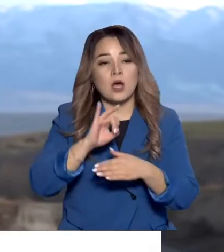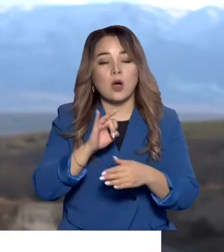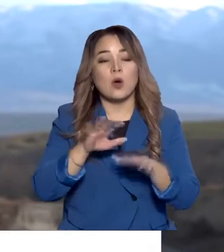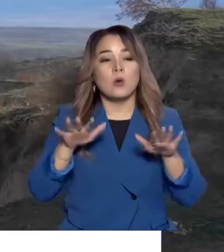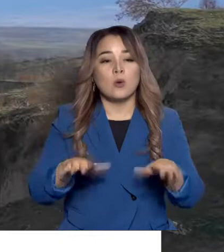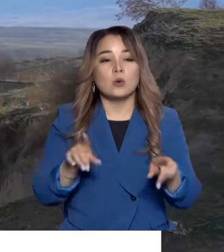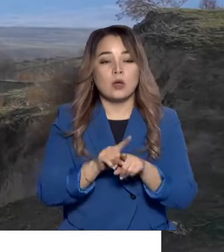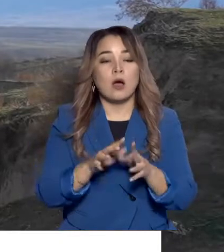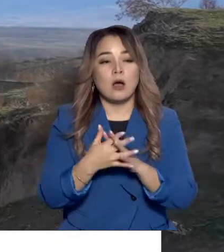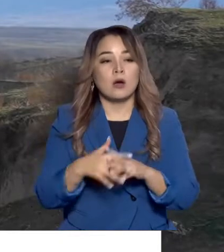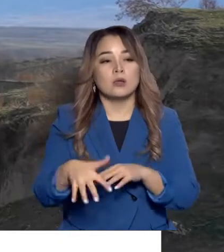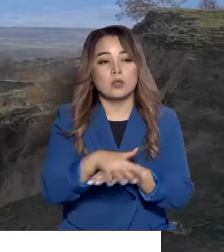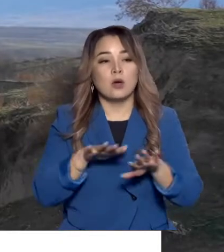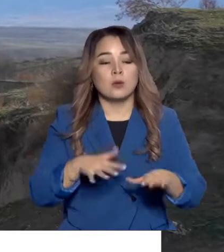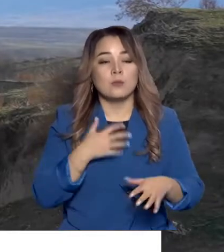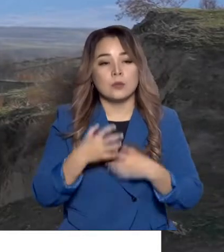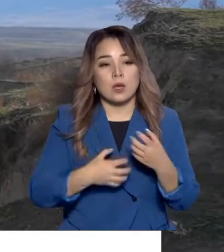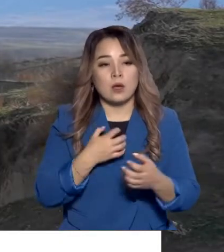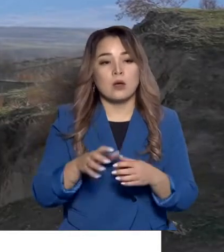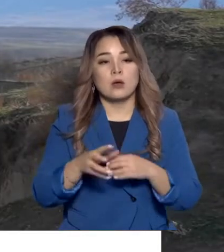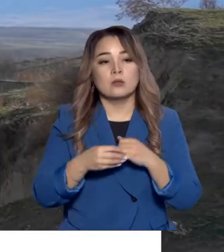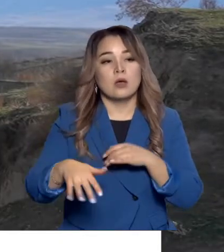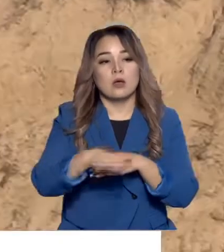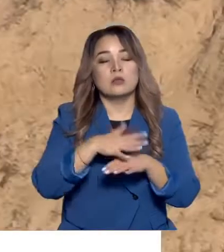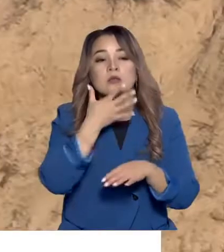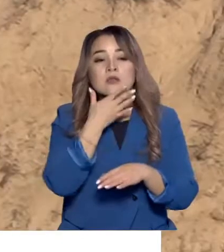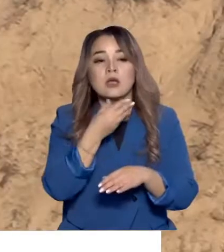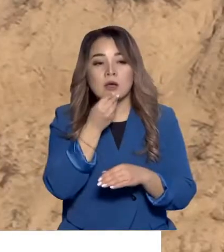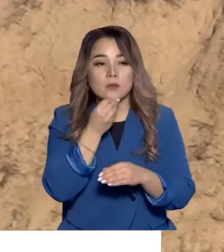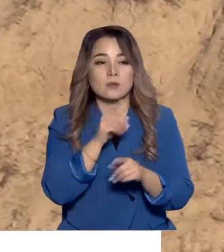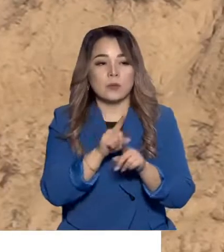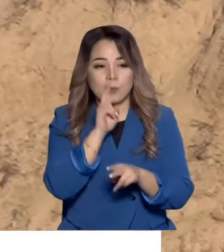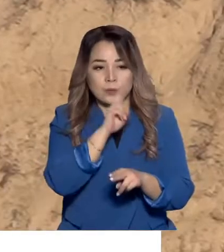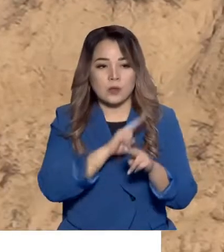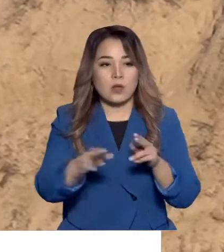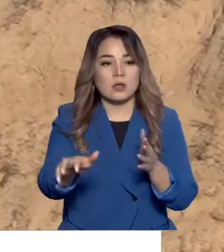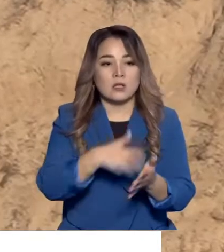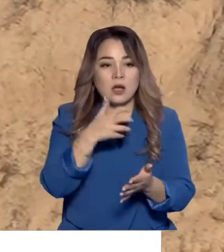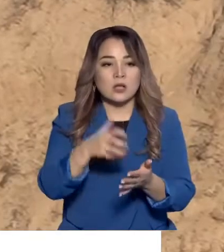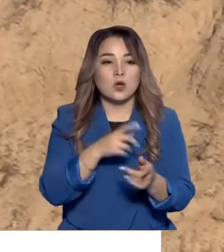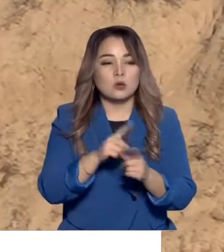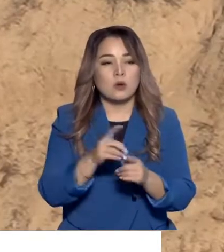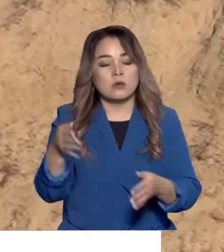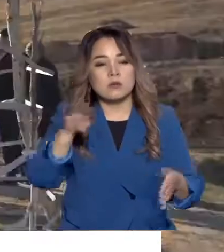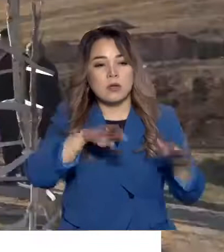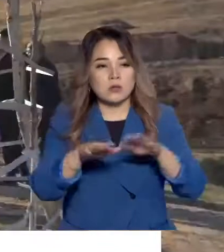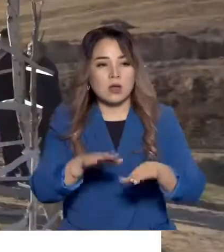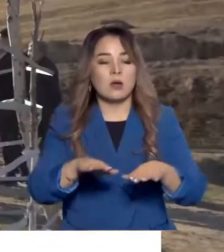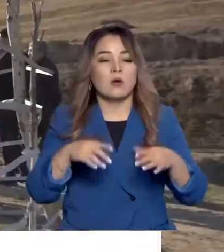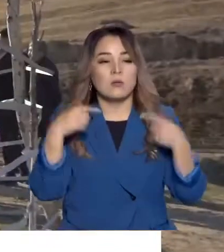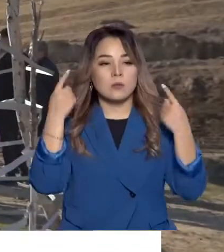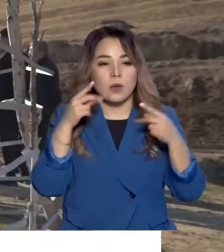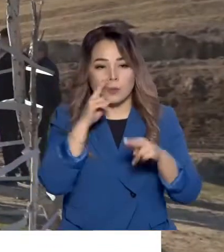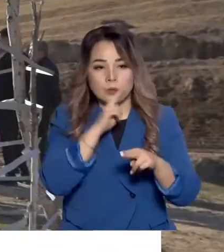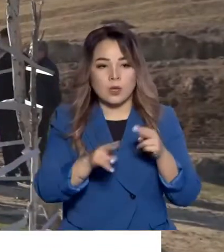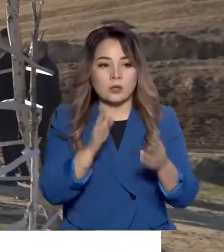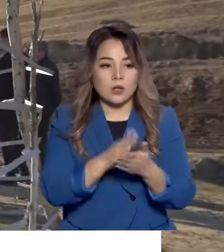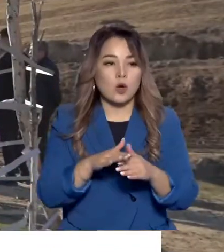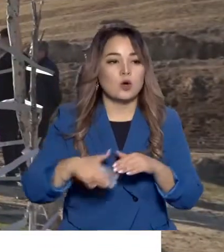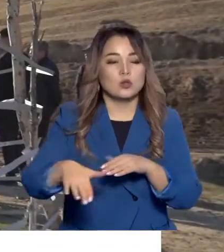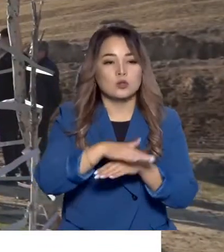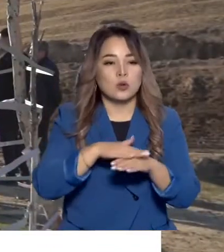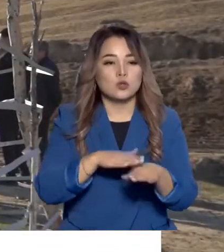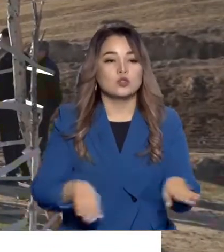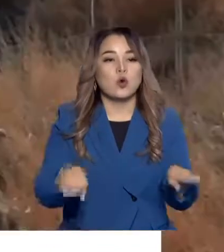aul tırkımlarından da maza getti. Kögörüp jayqalıp turatın maysalı jer, jırım-jırım jarga aynaldı. Maldın örsü tarıldı. Soqpaq joldı da